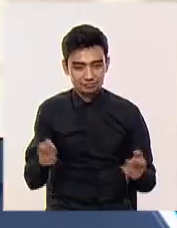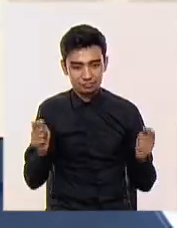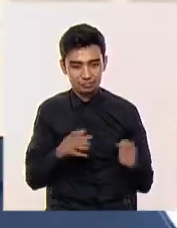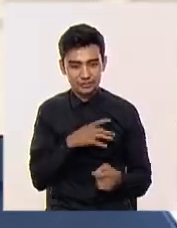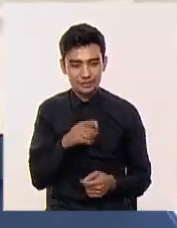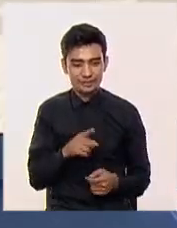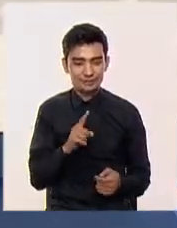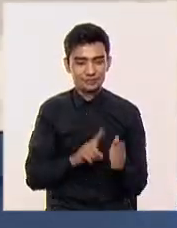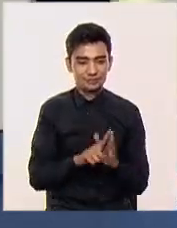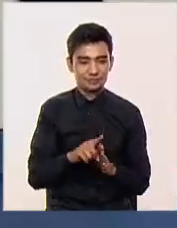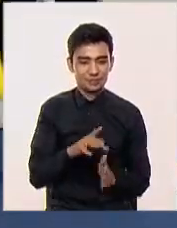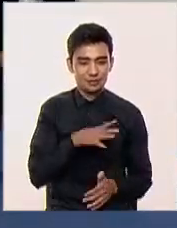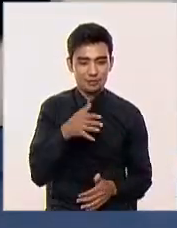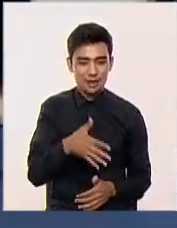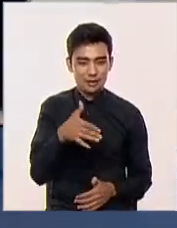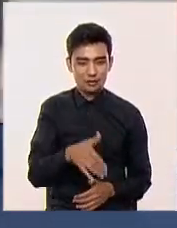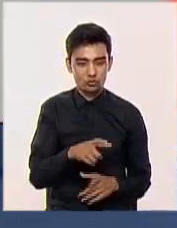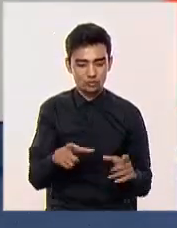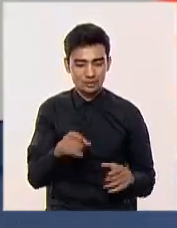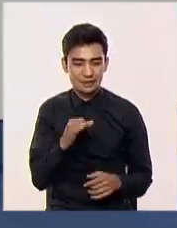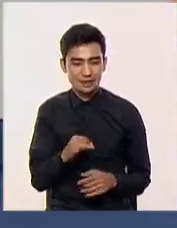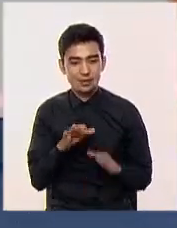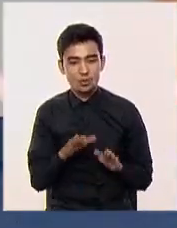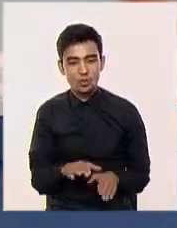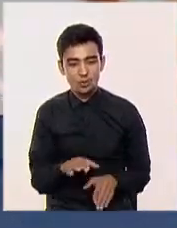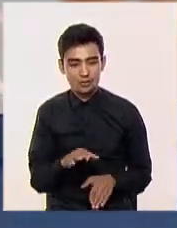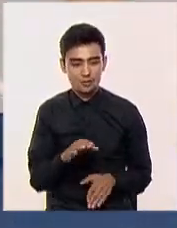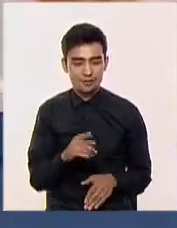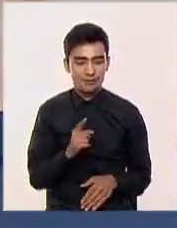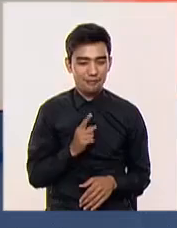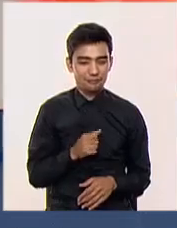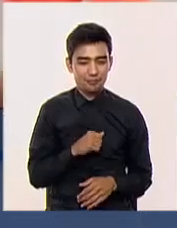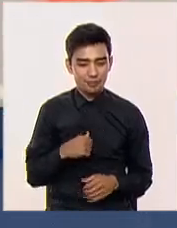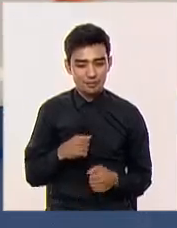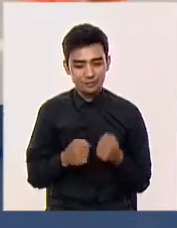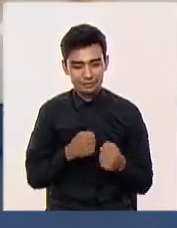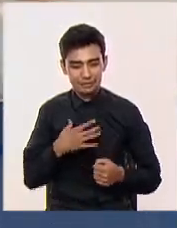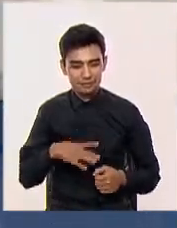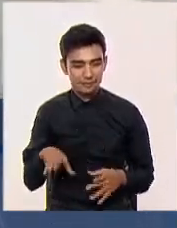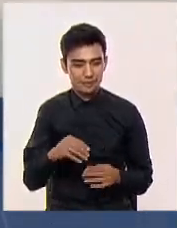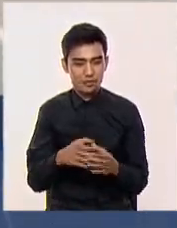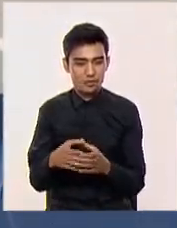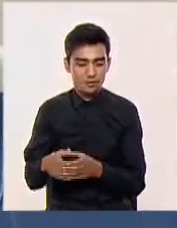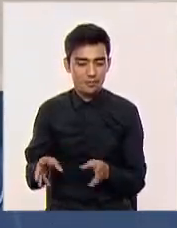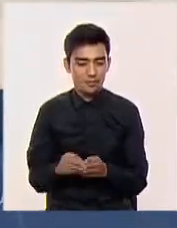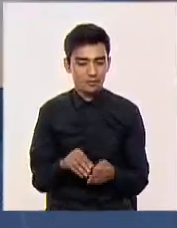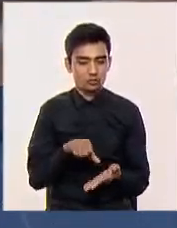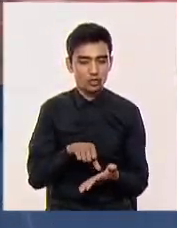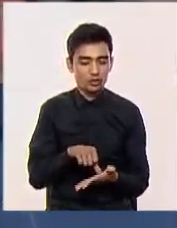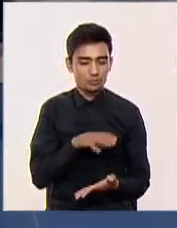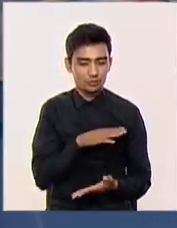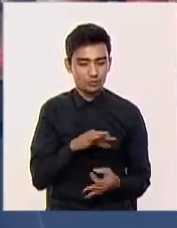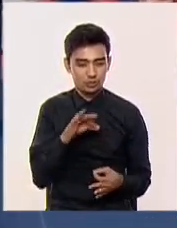в этом году вышли 5000 атлетов. Причем не только отдельные бегуны, но и целые команды. Приняли